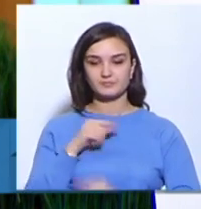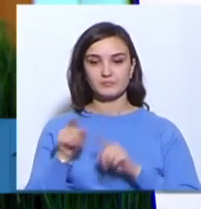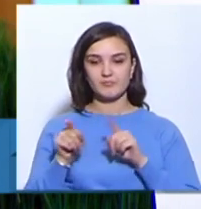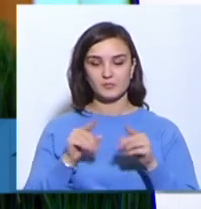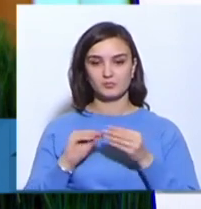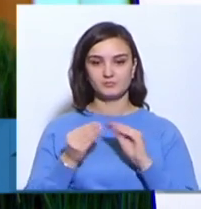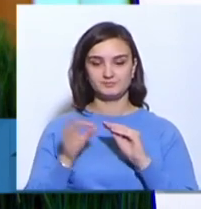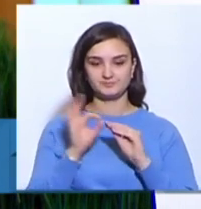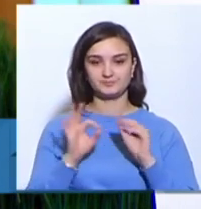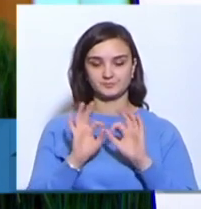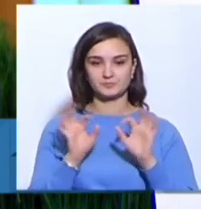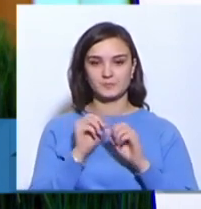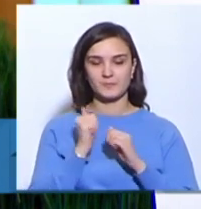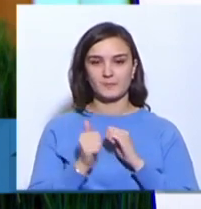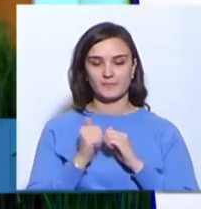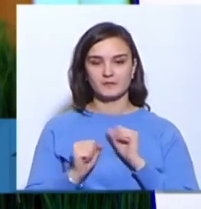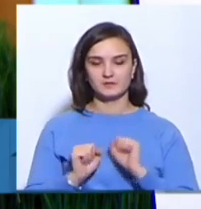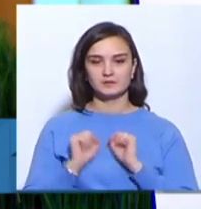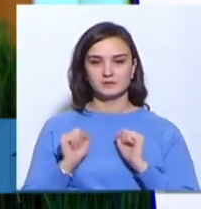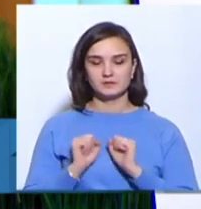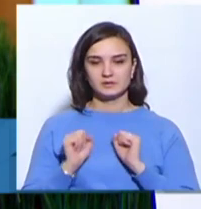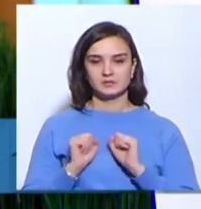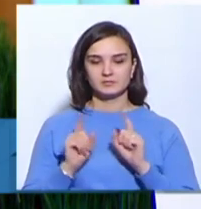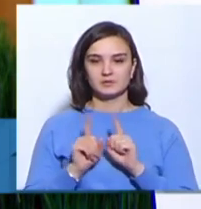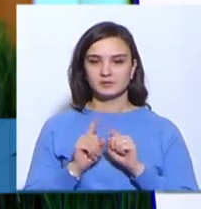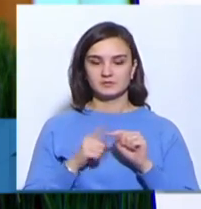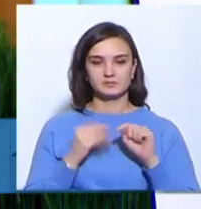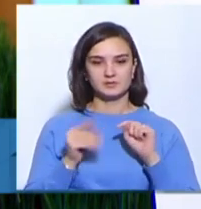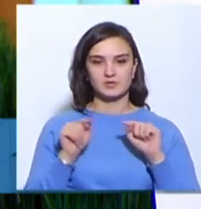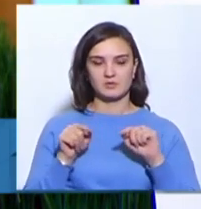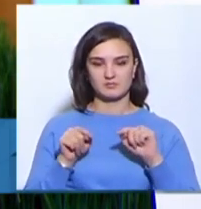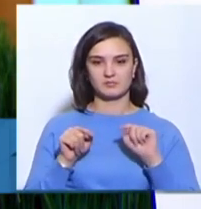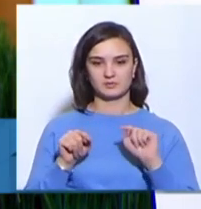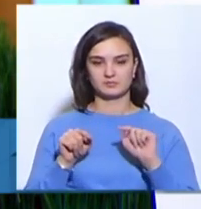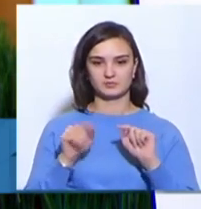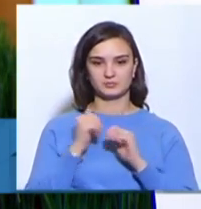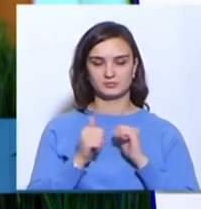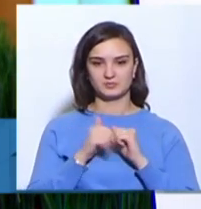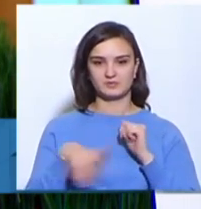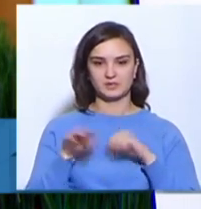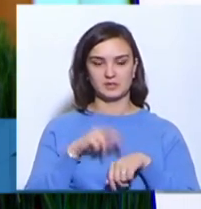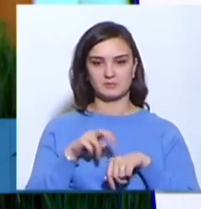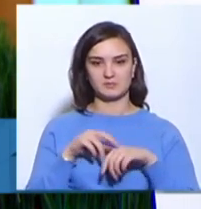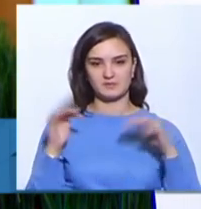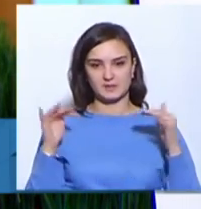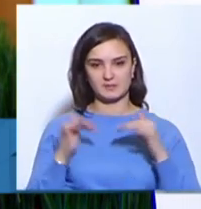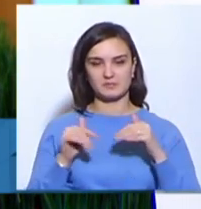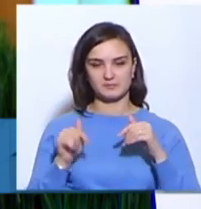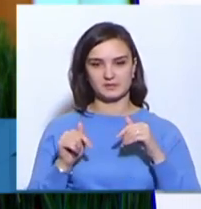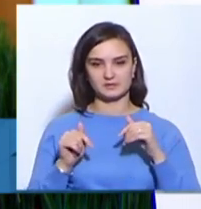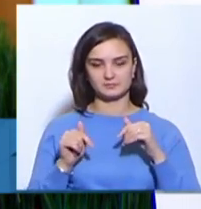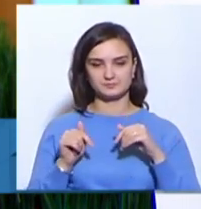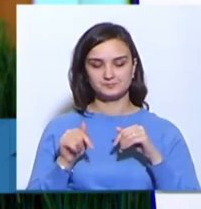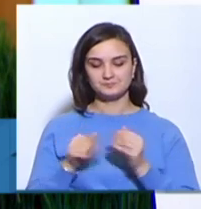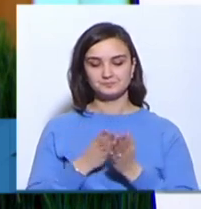ხოლმე, ყოველთვის ვცდილობთ, მიუხედავად იმისა, რომ ამ სტუდიაში მუდმივად ექიმები იკრიბებიან,